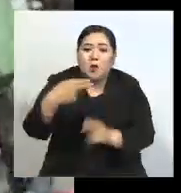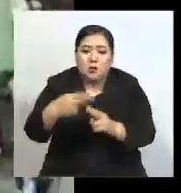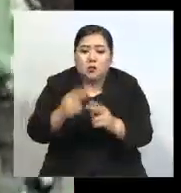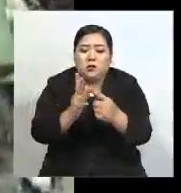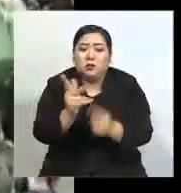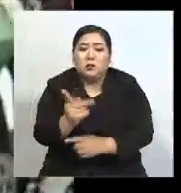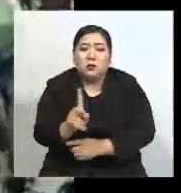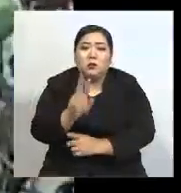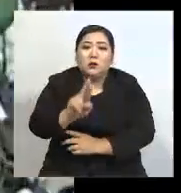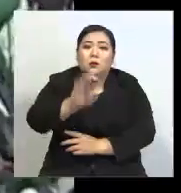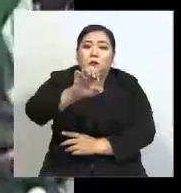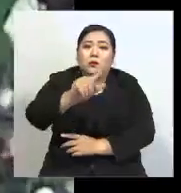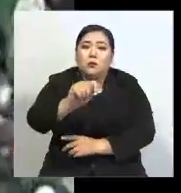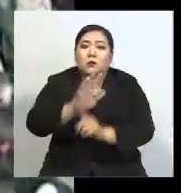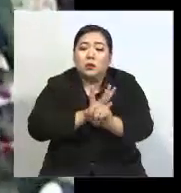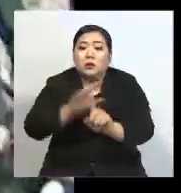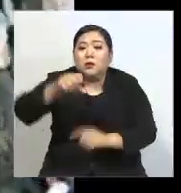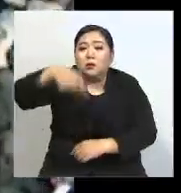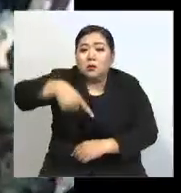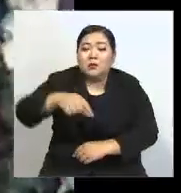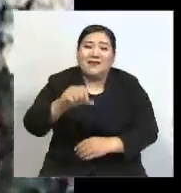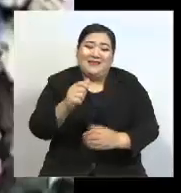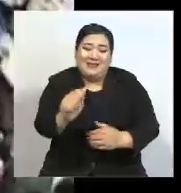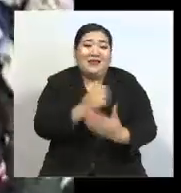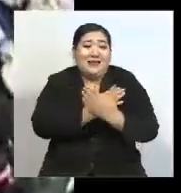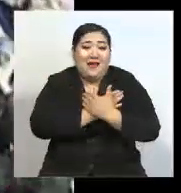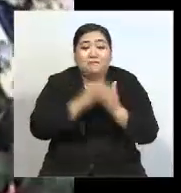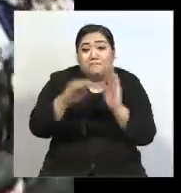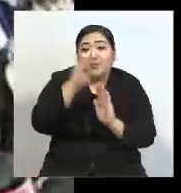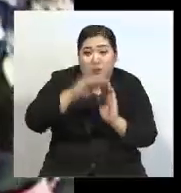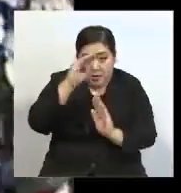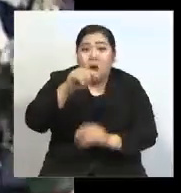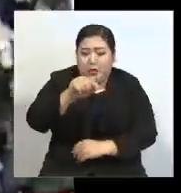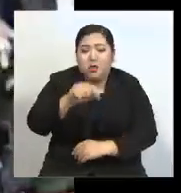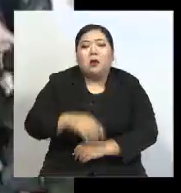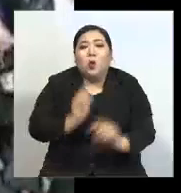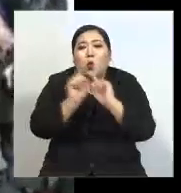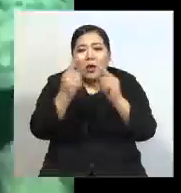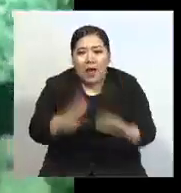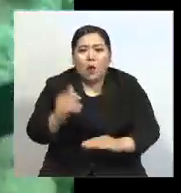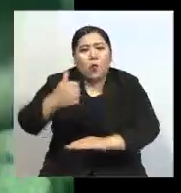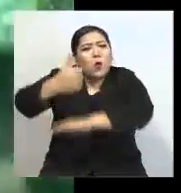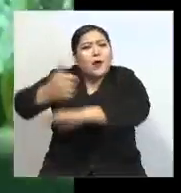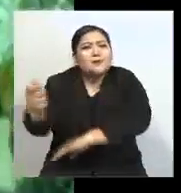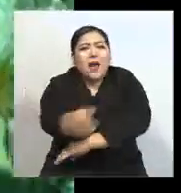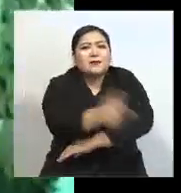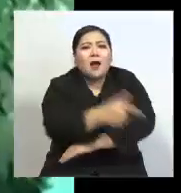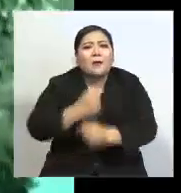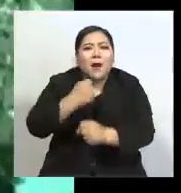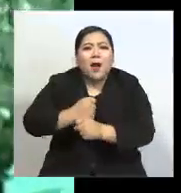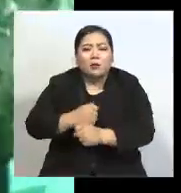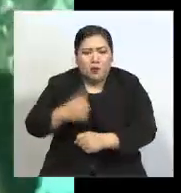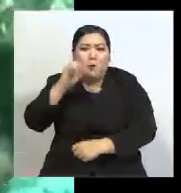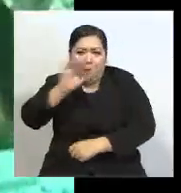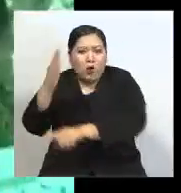ษเคอร์ดิสถานซึ่งอยู่ทางตอนเหนือของอิรักเนี่ยก็ประสานไปแล้วเพื่อตรวจเยี่ยมแรงงานไทยแล้วก็ประสานกับนายจ้างให้ได้รับทราบข้อมูลเกี่ยวกับ